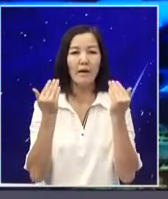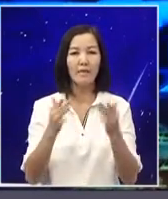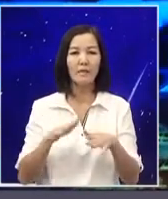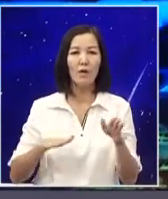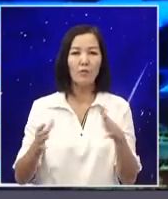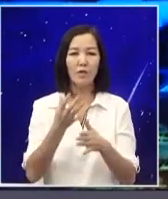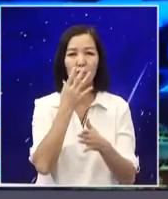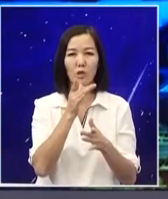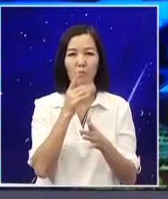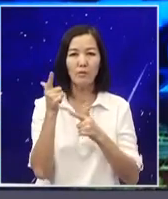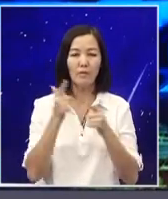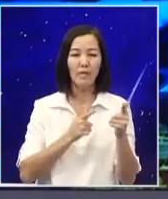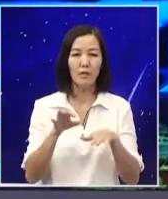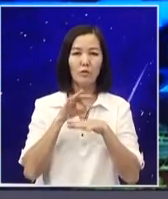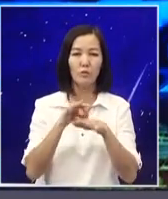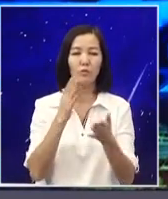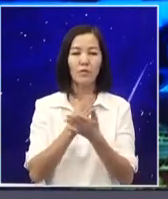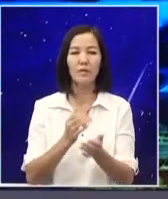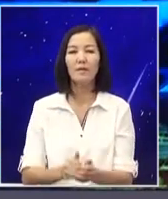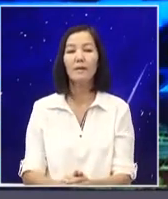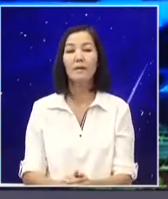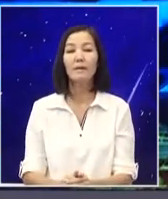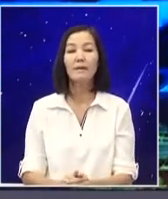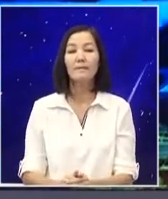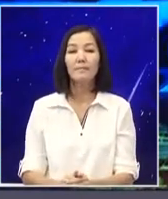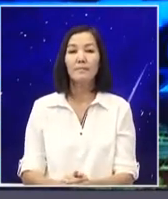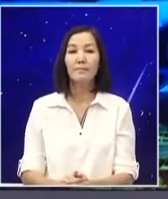Қазірде ауданда жылыту маусымына дайындық қызу.